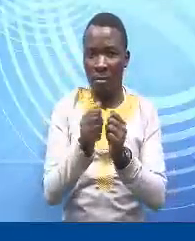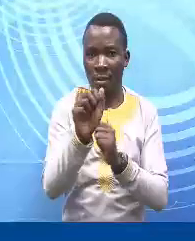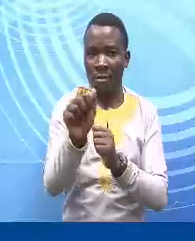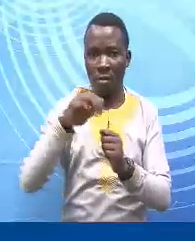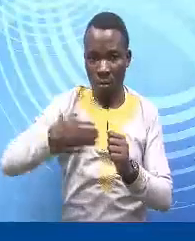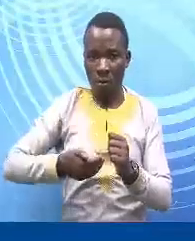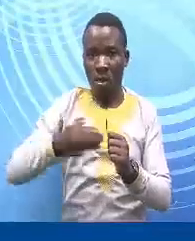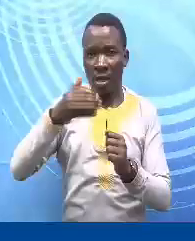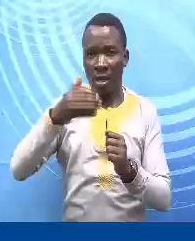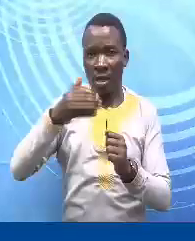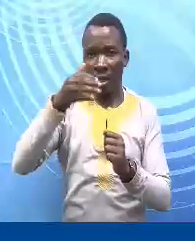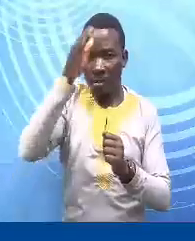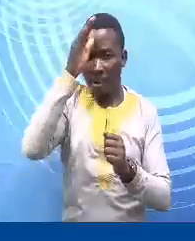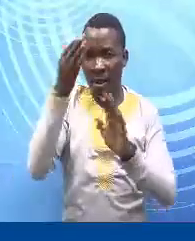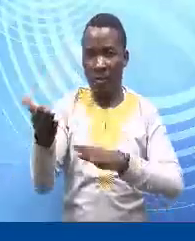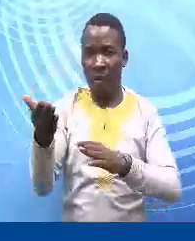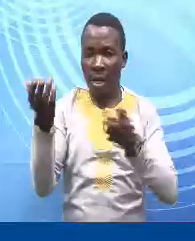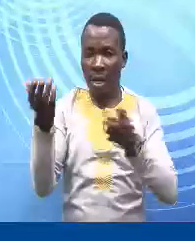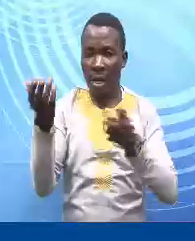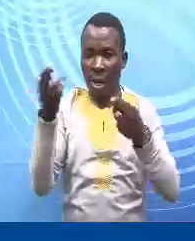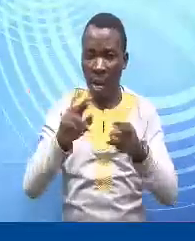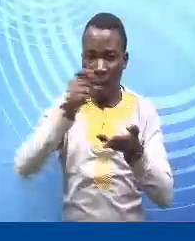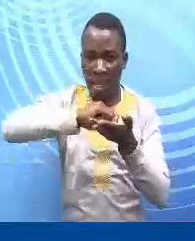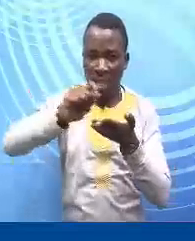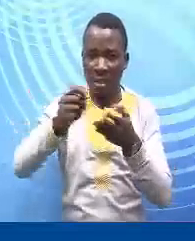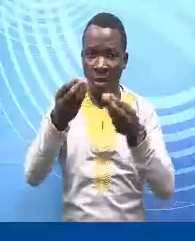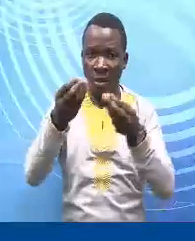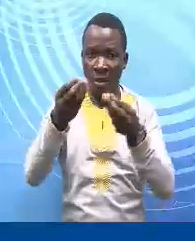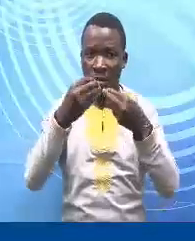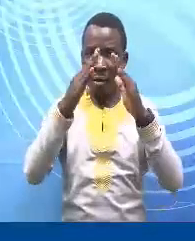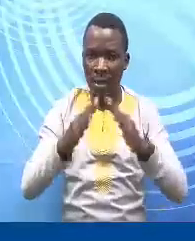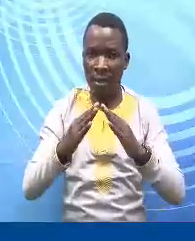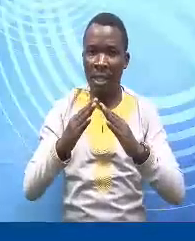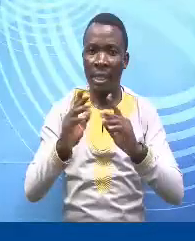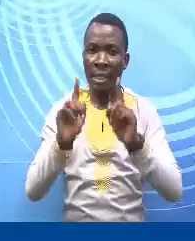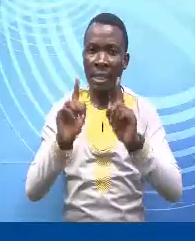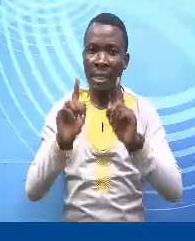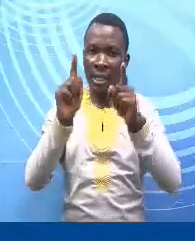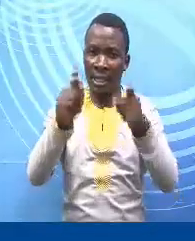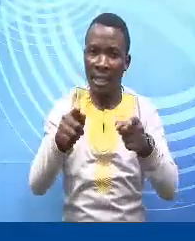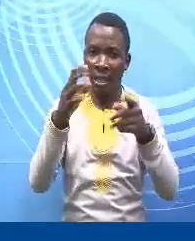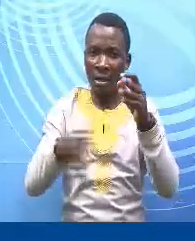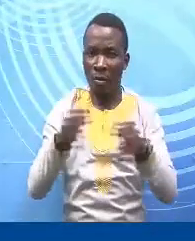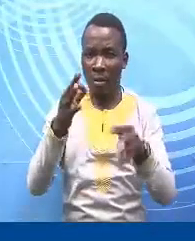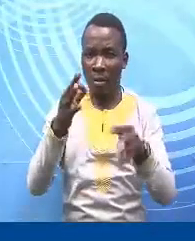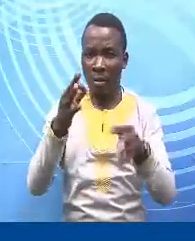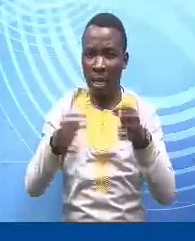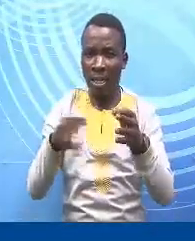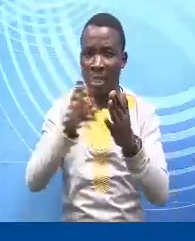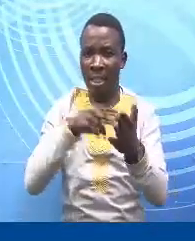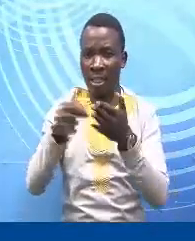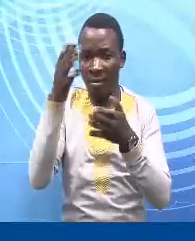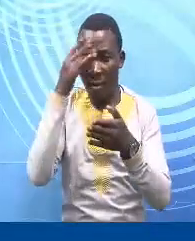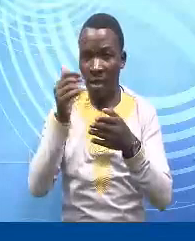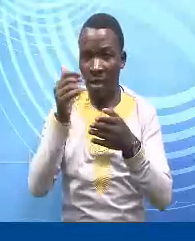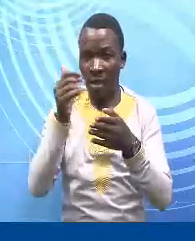data amaze gupfa habayeho inyandiko yo kumpa inzu y'inkurarwobo ngiye mburana ndatsindwa kubera aba bantu tuburana nabo